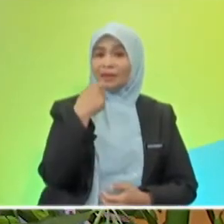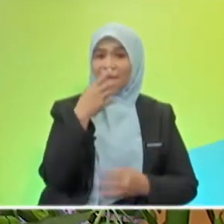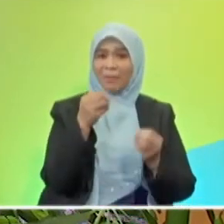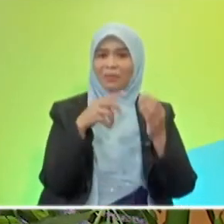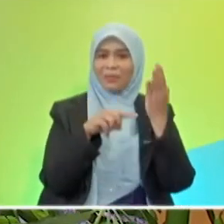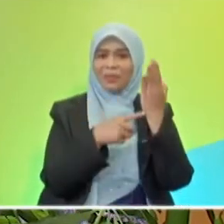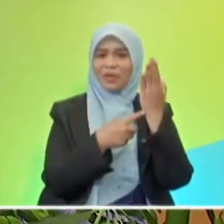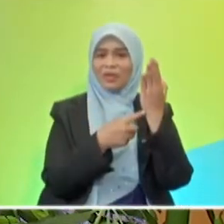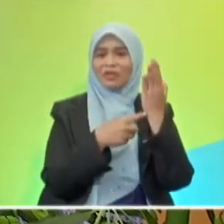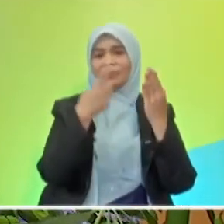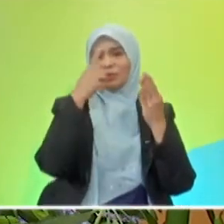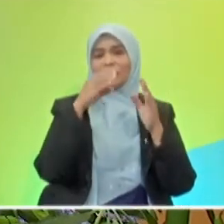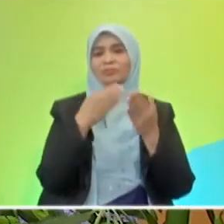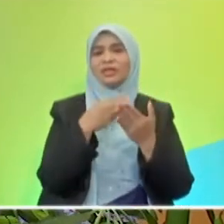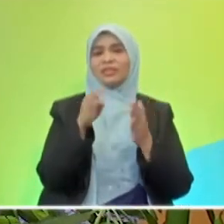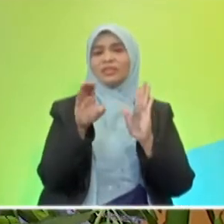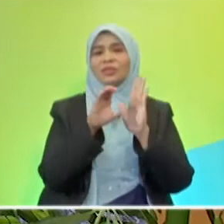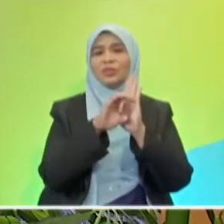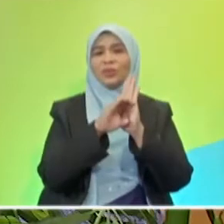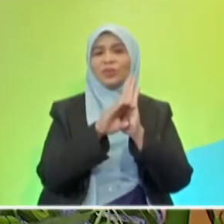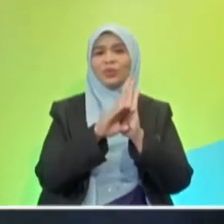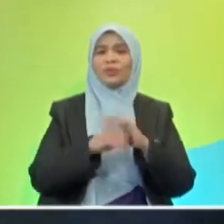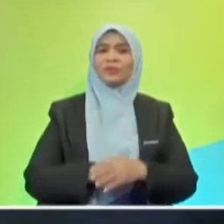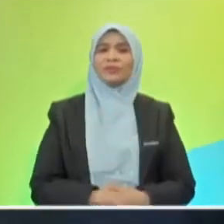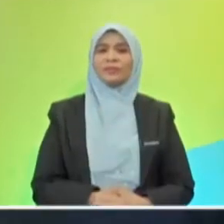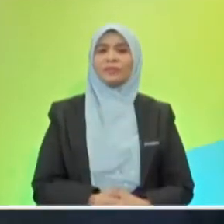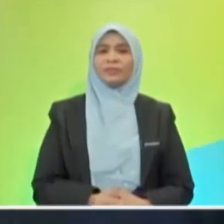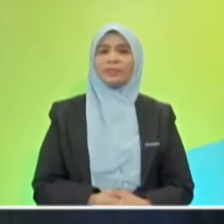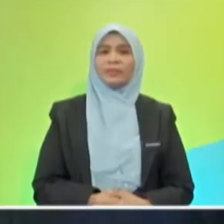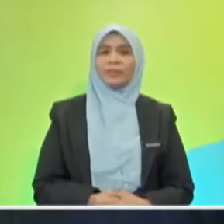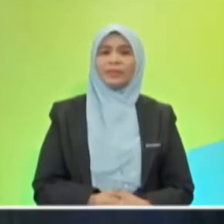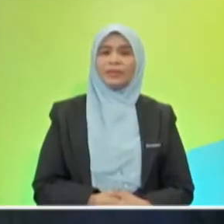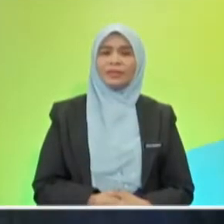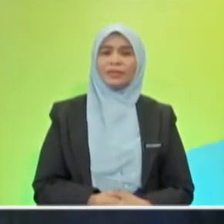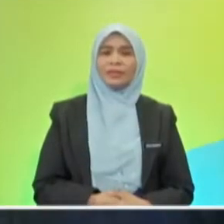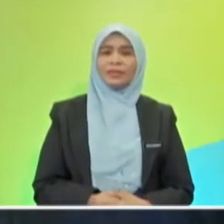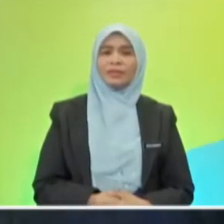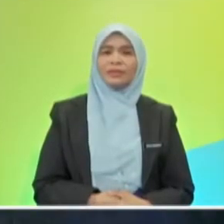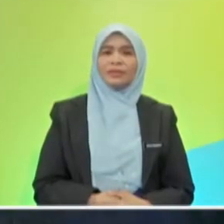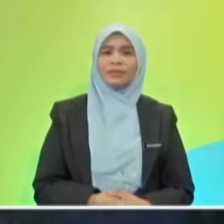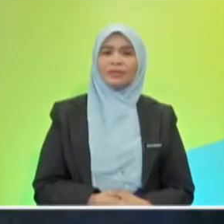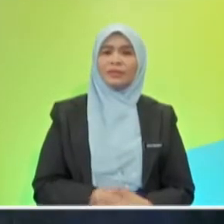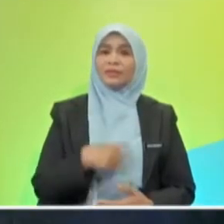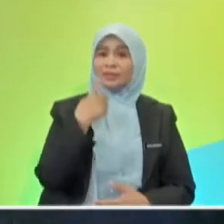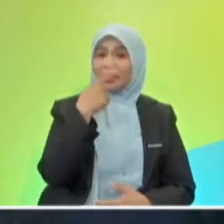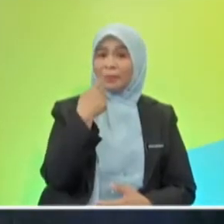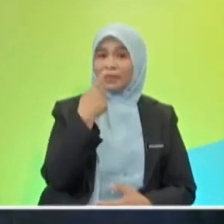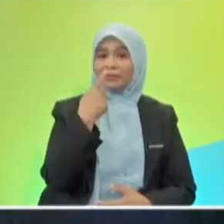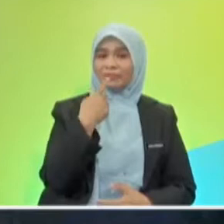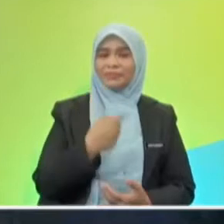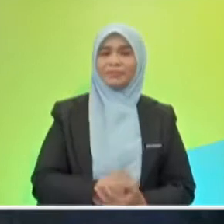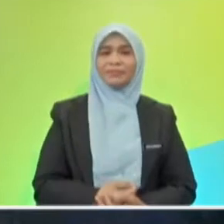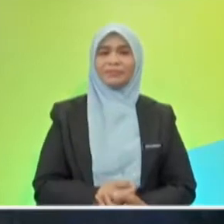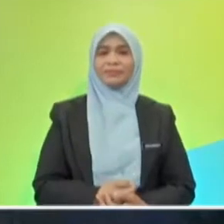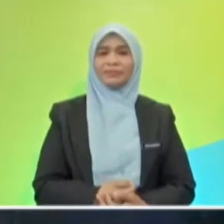bagi contoh siapa Enak mode anak-anak ditalian Oh ada HAM oke Ada HAM Siapakah dia daham ya